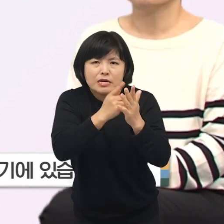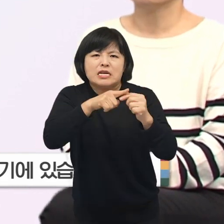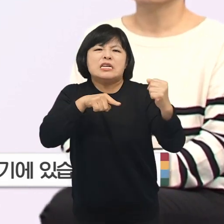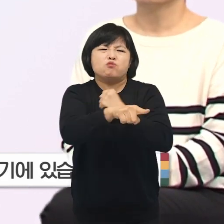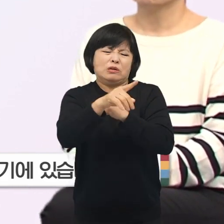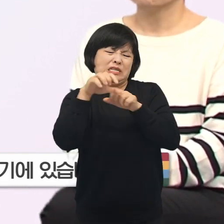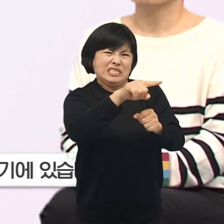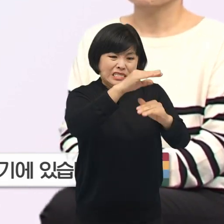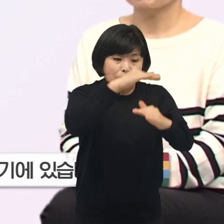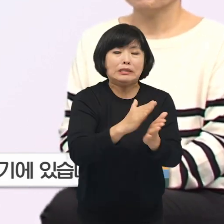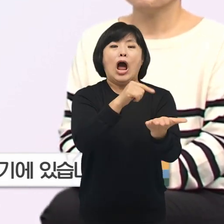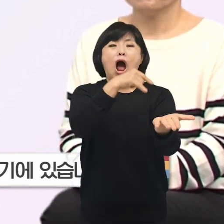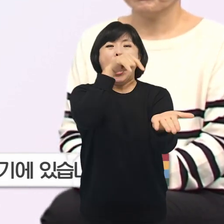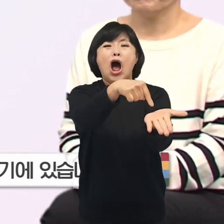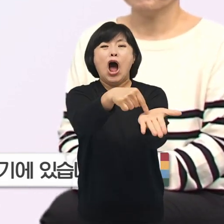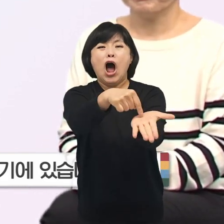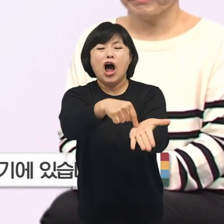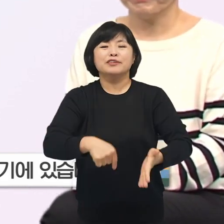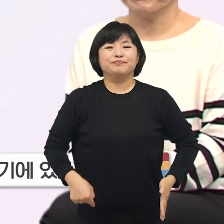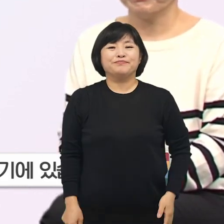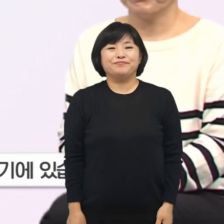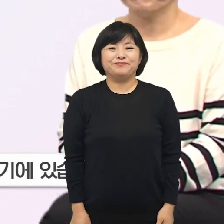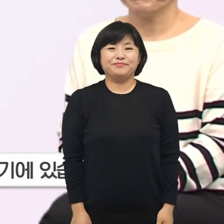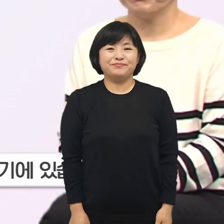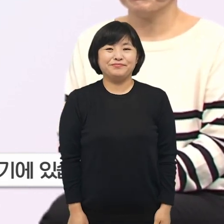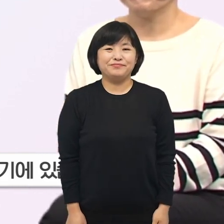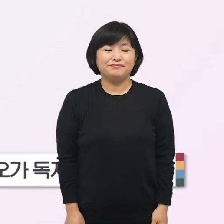위치를 차지하는 이유가 바로 여기에 있습니다.